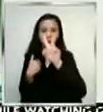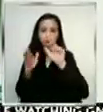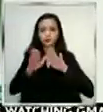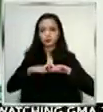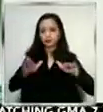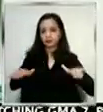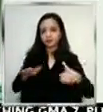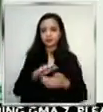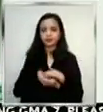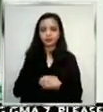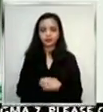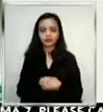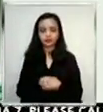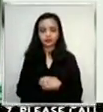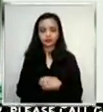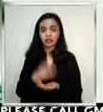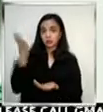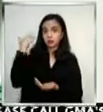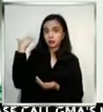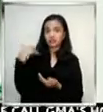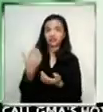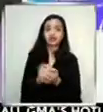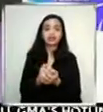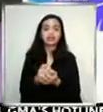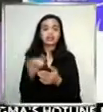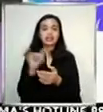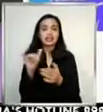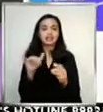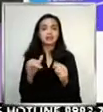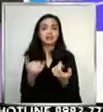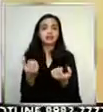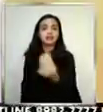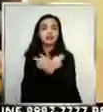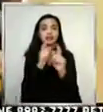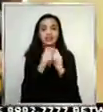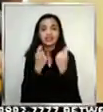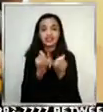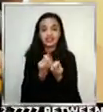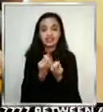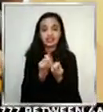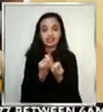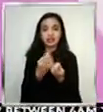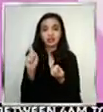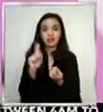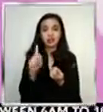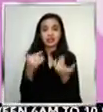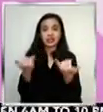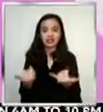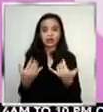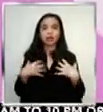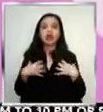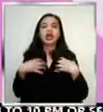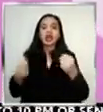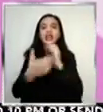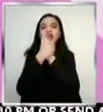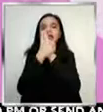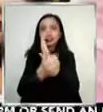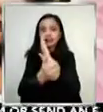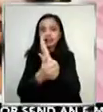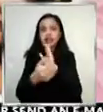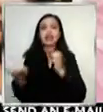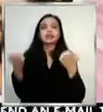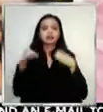anak. Ang dating ka-love team naman ni Ann Curtis na si Chubby, isa ng wellness expert at events